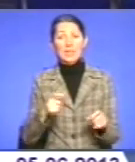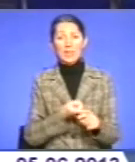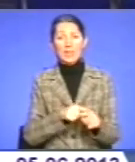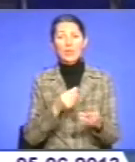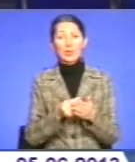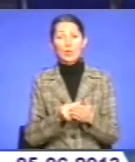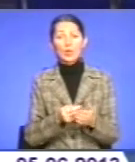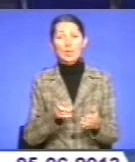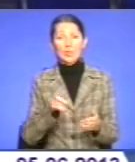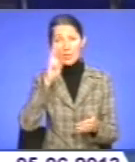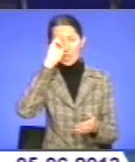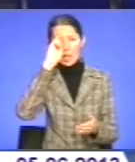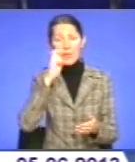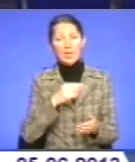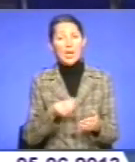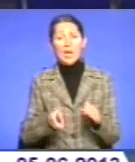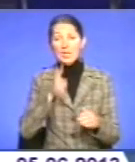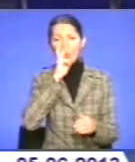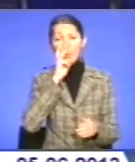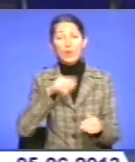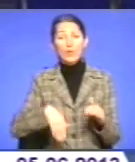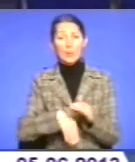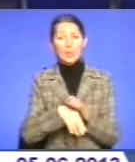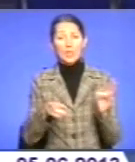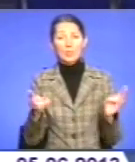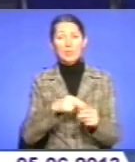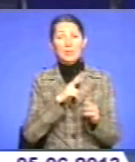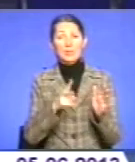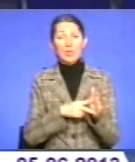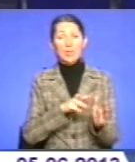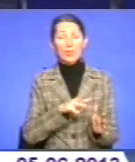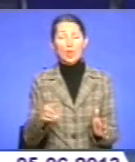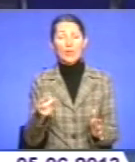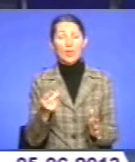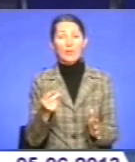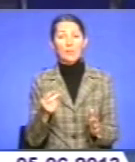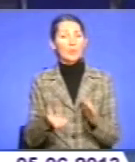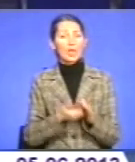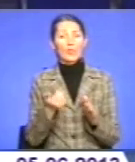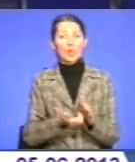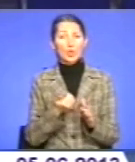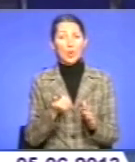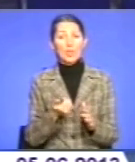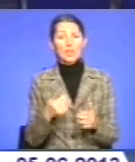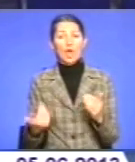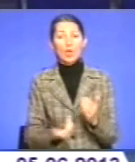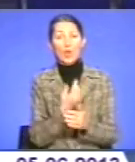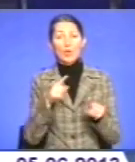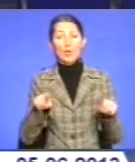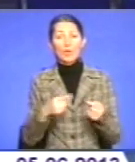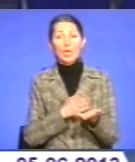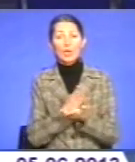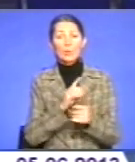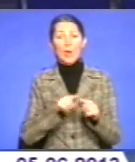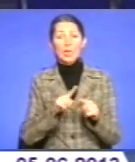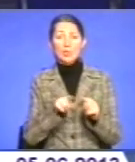області, на зарплату та відпускні необхідно 17 мільйонів гривень. Істотно недофінансовується новостворена служба екстреної